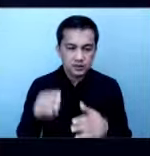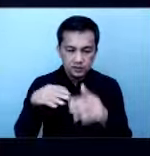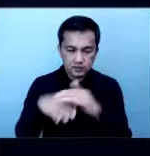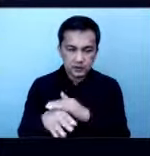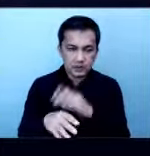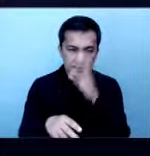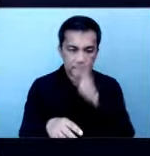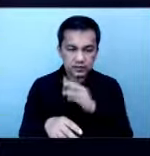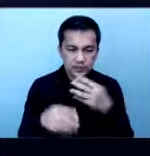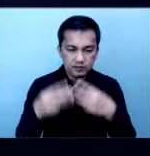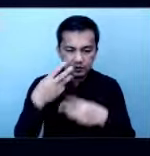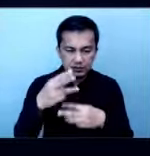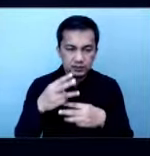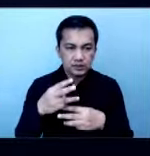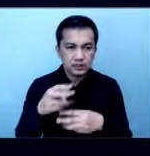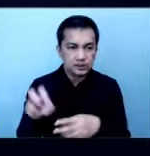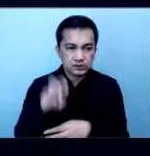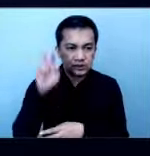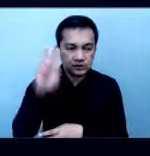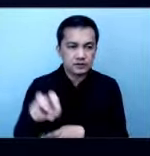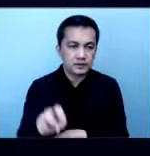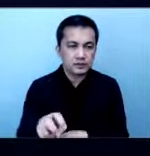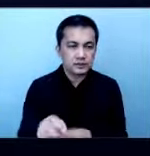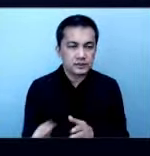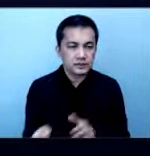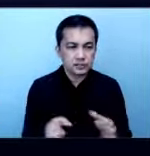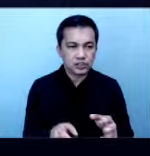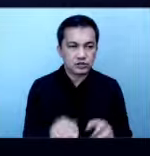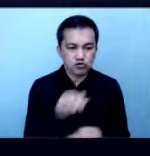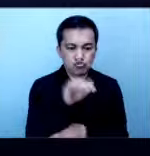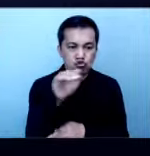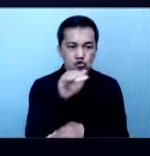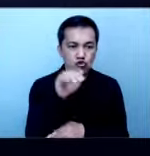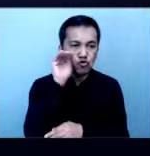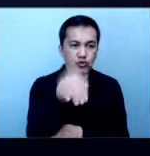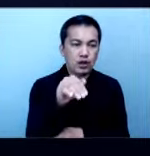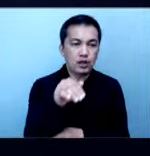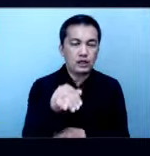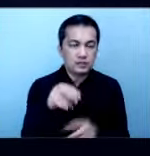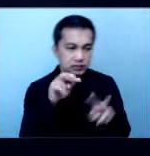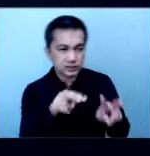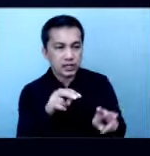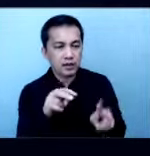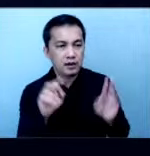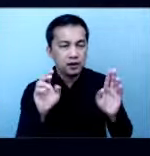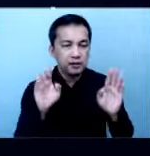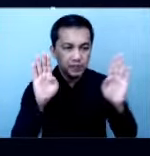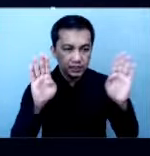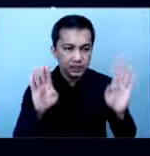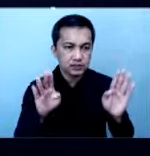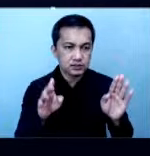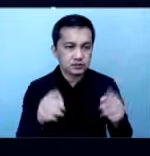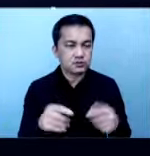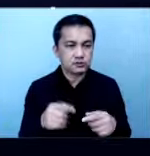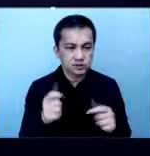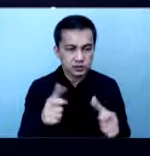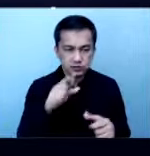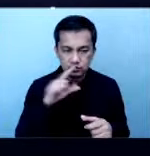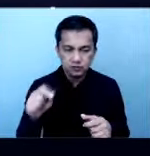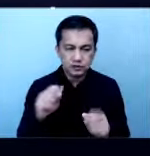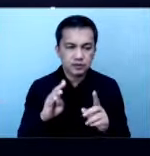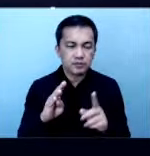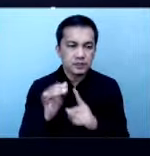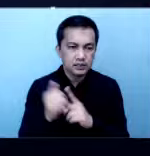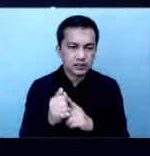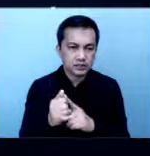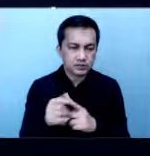bintana ang sawa. Isang kobra naman ang nakita sa Atok Benguet. Agad itong tinimbre sa barangay. 2 rescuer ang lumesponde at